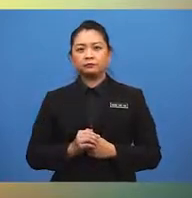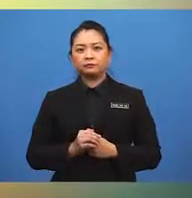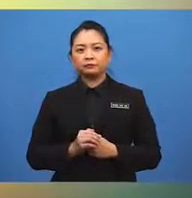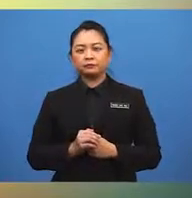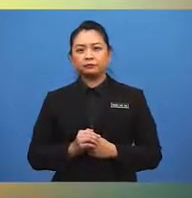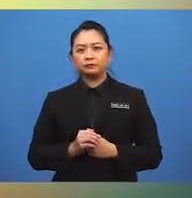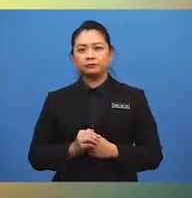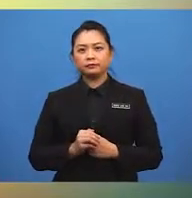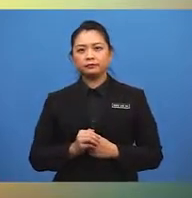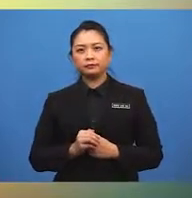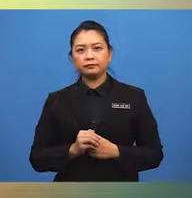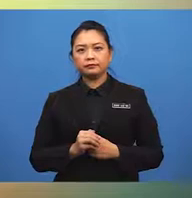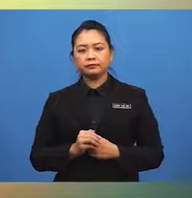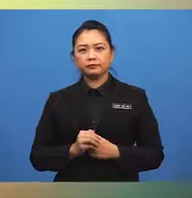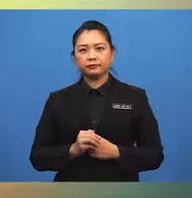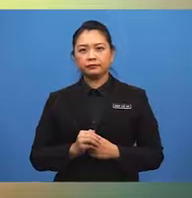diod silikon.